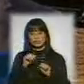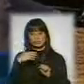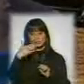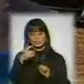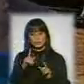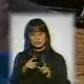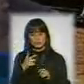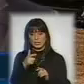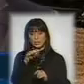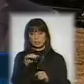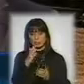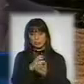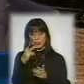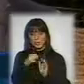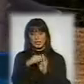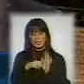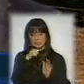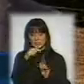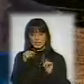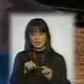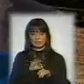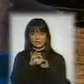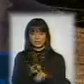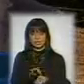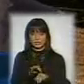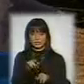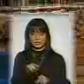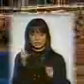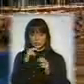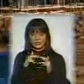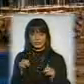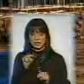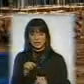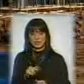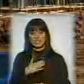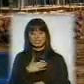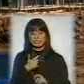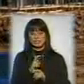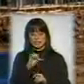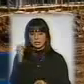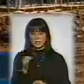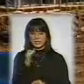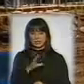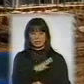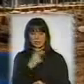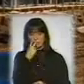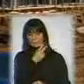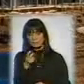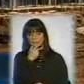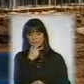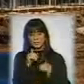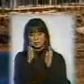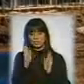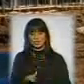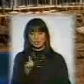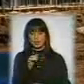რომ ჯიუდოს გრან-პრი 2016 ჩატარდეს ამ სპორტის სასახლეში. ჩვენთვის ძალიან საინტერესო იყო მოგვენახულებინა ის